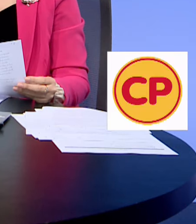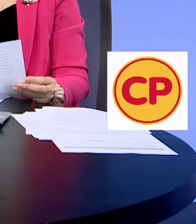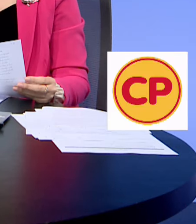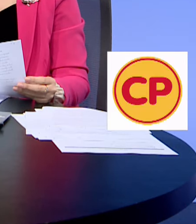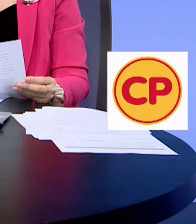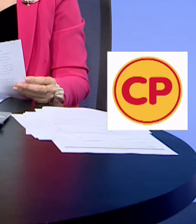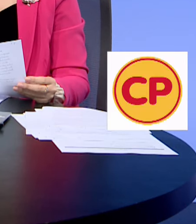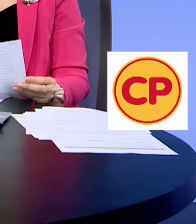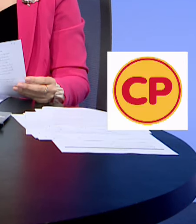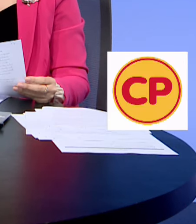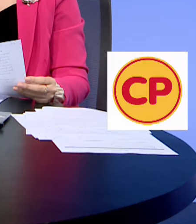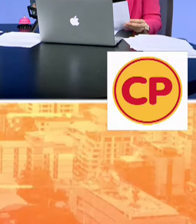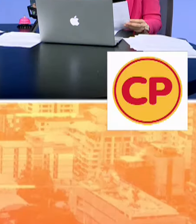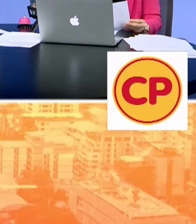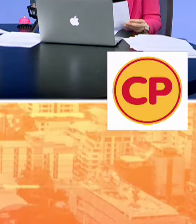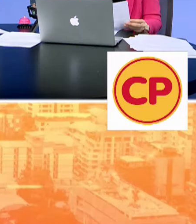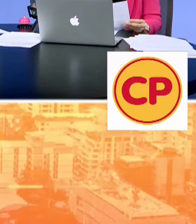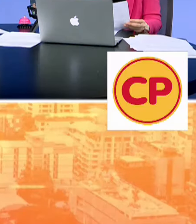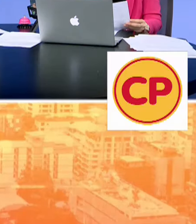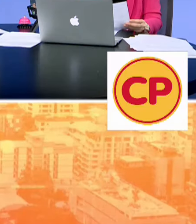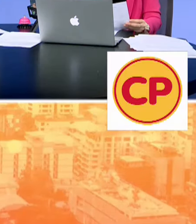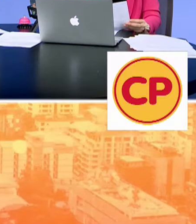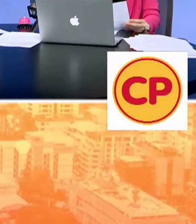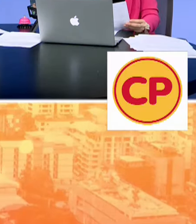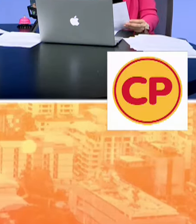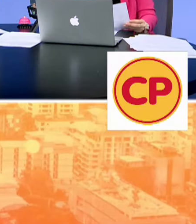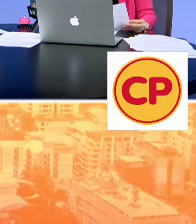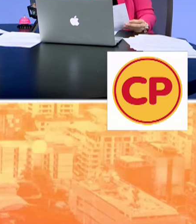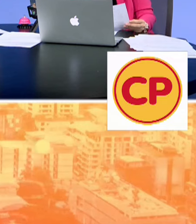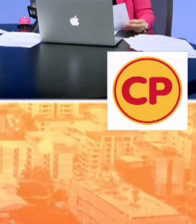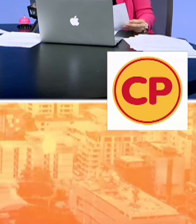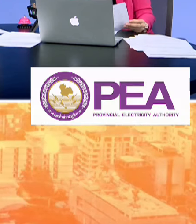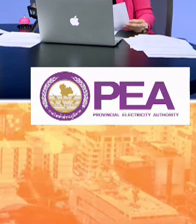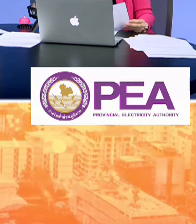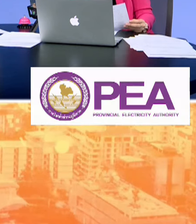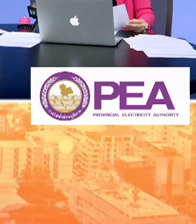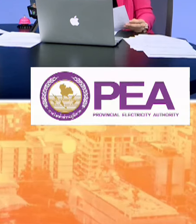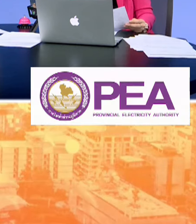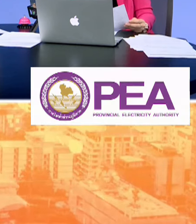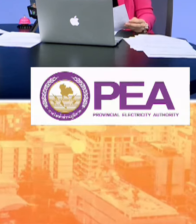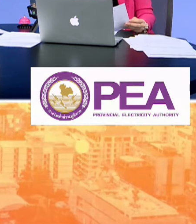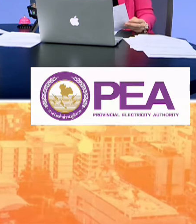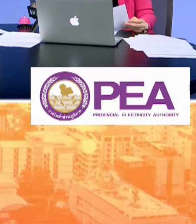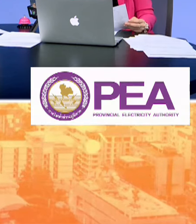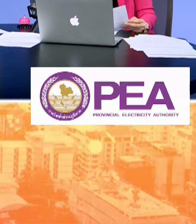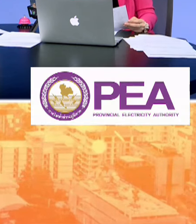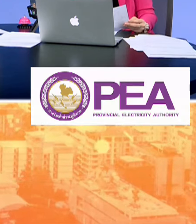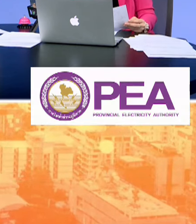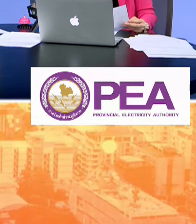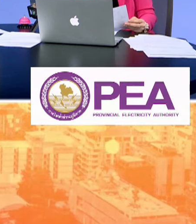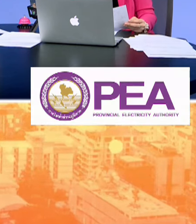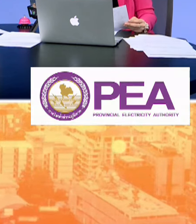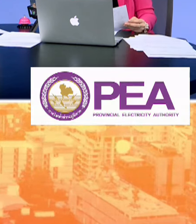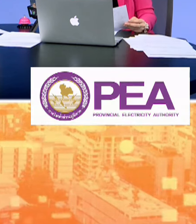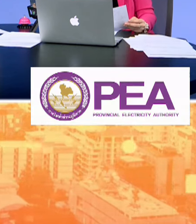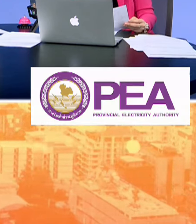ทมีนชัยนันท์สสกทมจากพรรคก้าวไก่เอ๊ะครั้งนี้สสแบงค์ถามเรื่องอะไรหมอชิดหรือเปล่า ไม่ใช่นะคุณโอนะเป็นกร